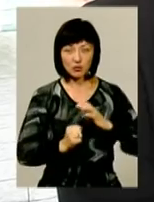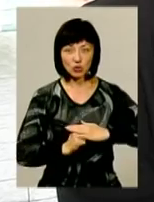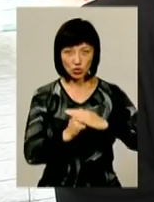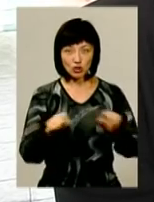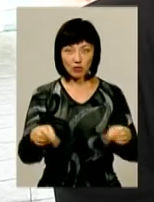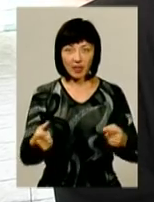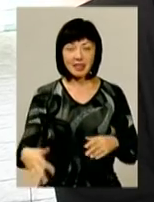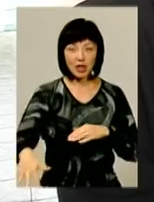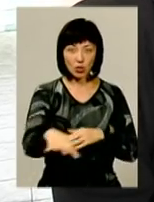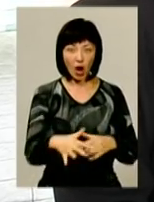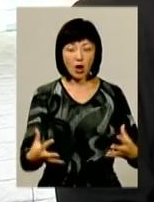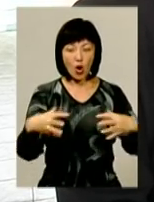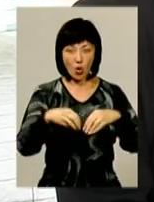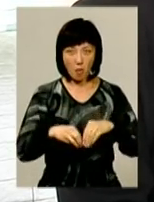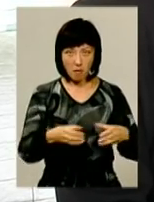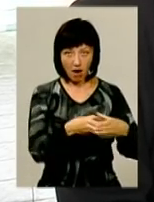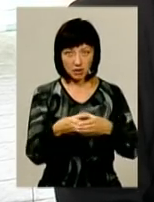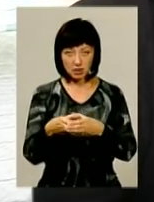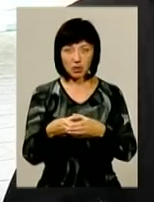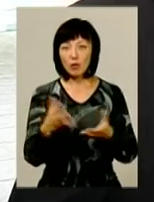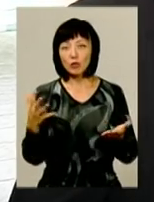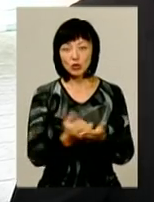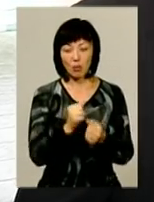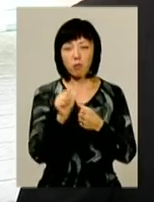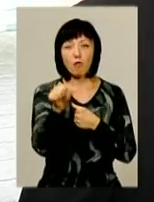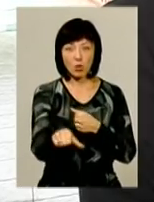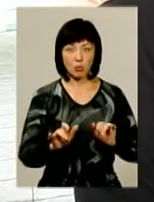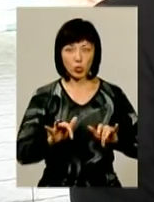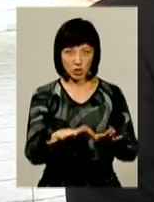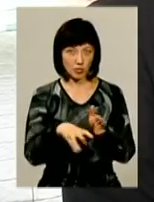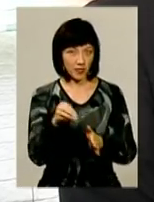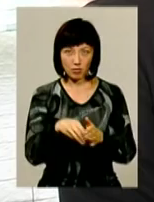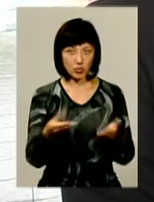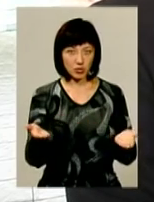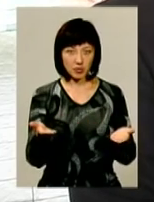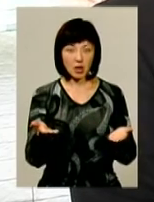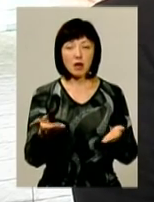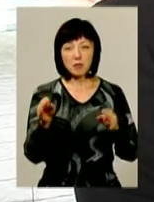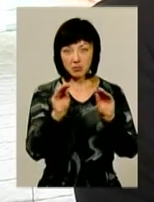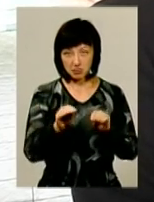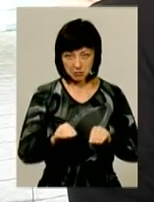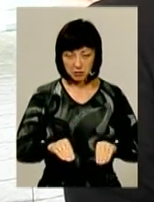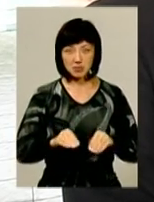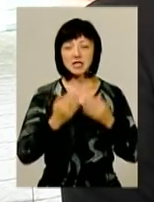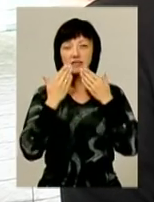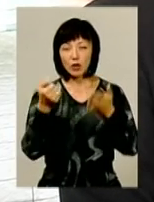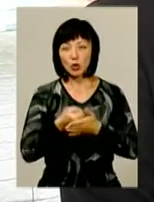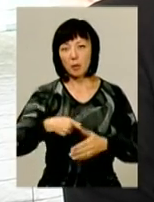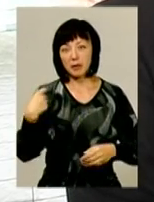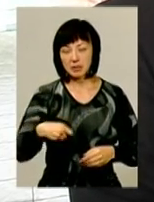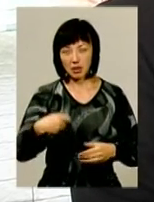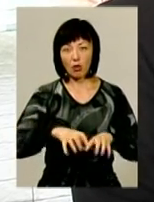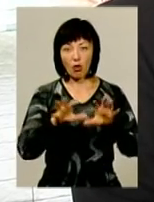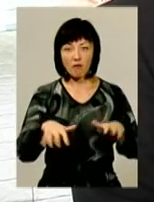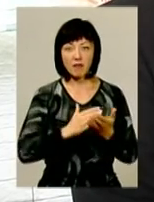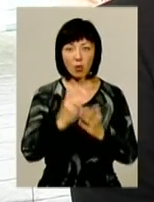створення територіальних, спроможних територіальних громад, вони поза процесом. Ми приймемо резолюцію щодо ще раз звернення до президента, до голови Верховної